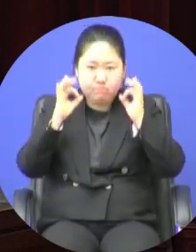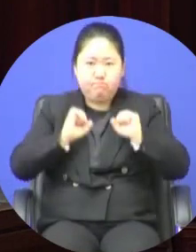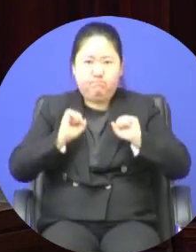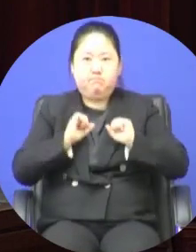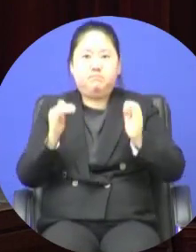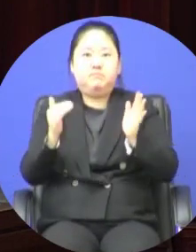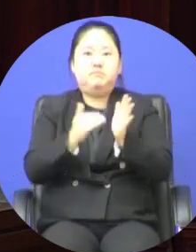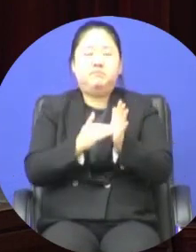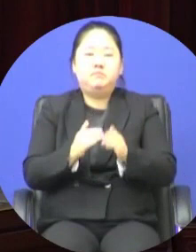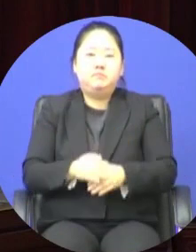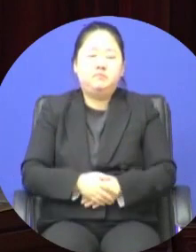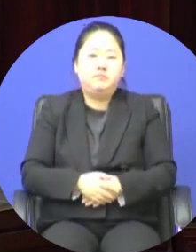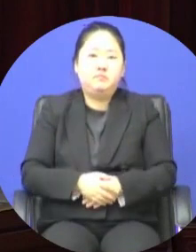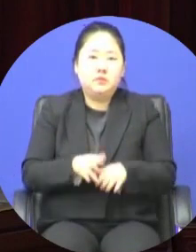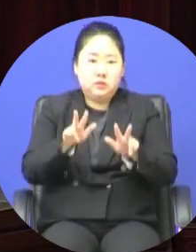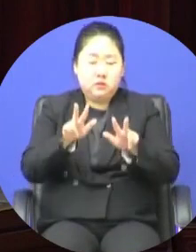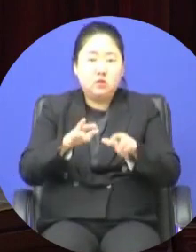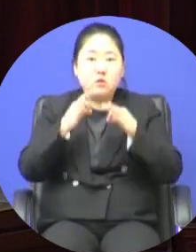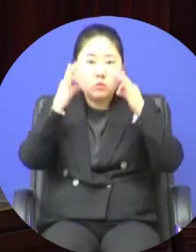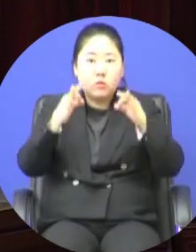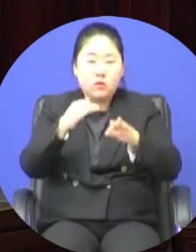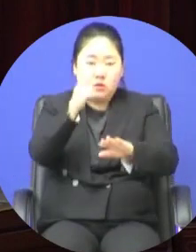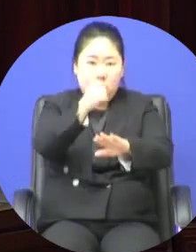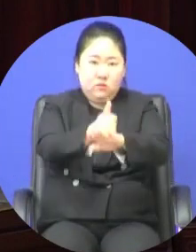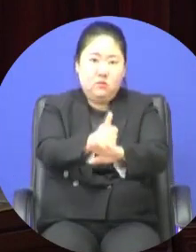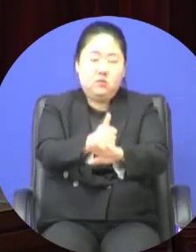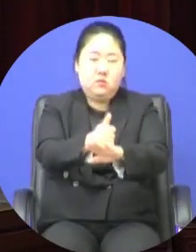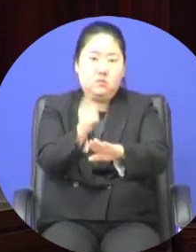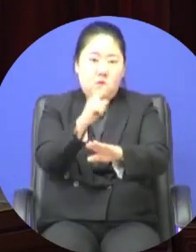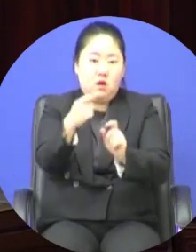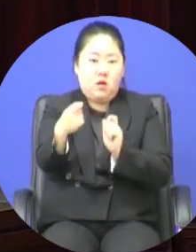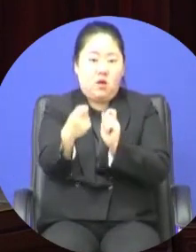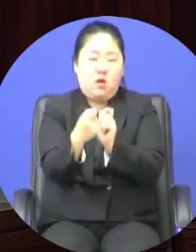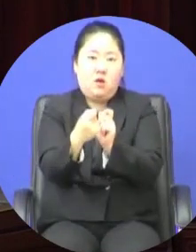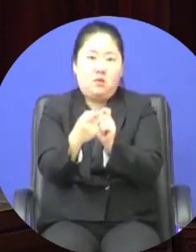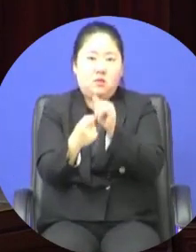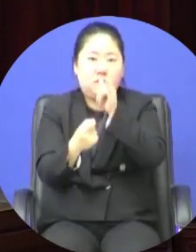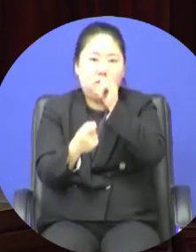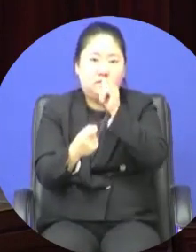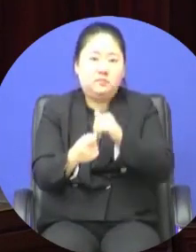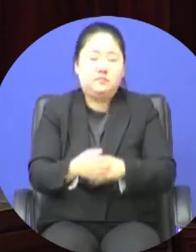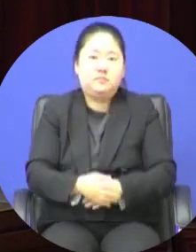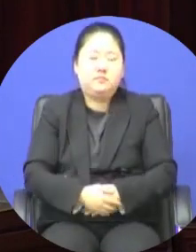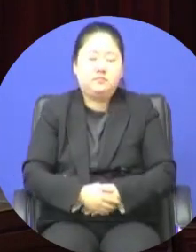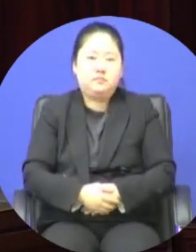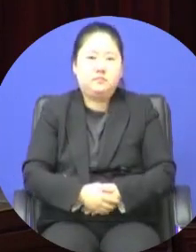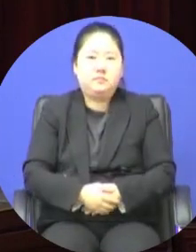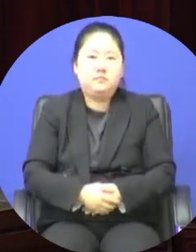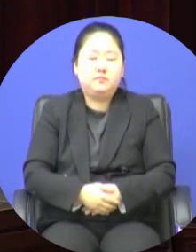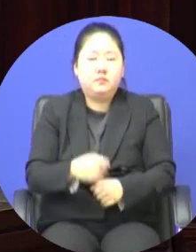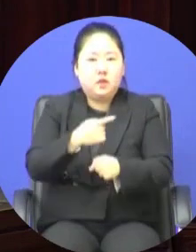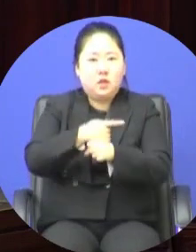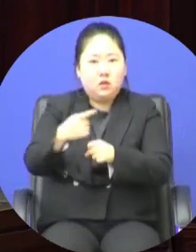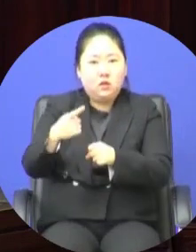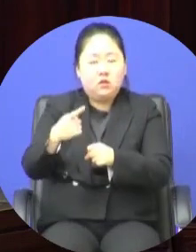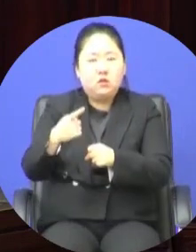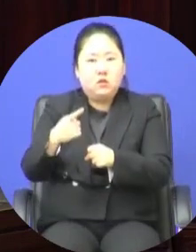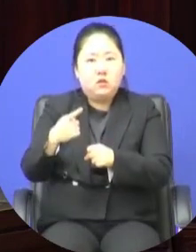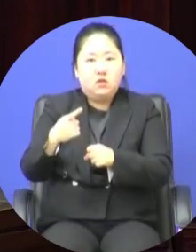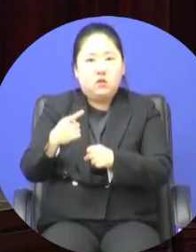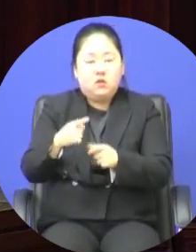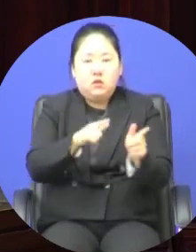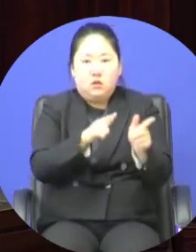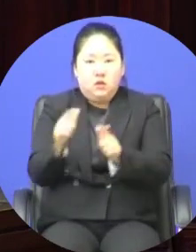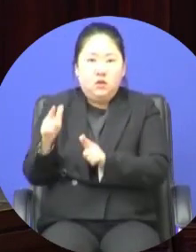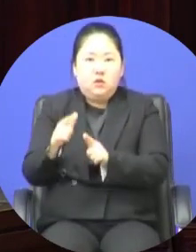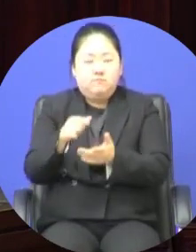노력했습니다. 이제 그 노력의 결실이 바로 우리 눈앞에 와 있습니다. 그러나 2024년 우리를 둘러싼 재반